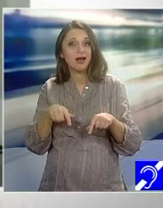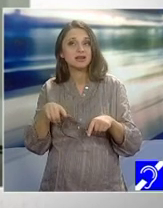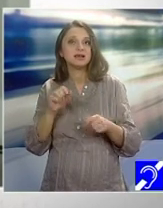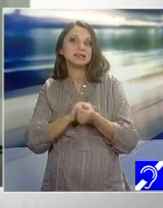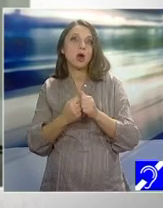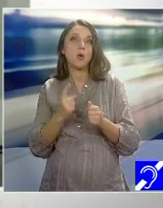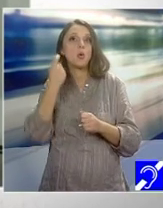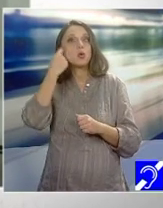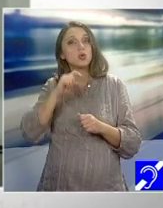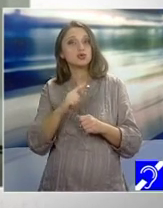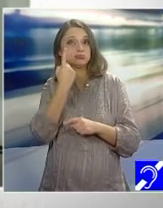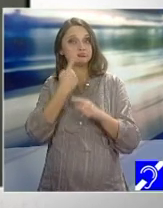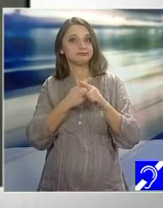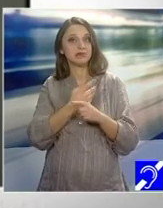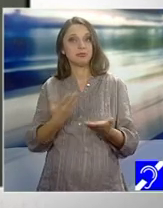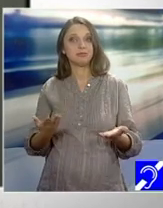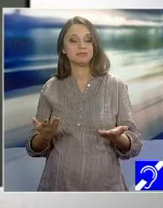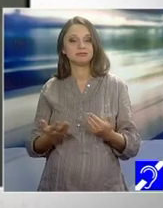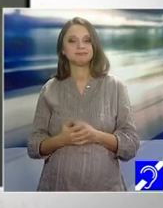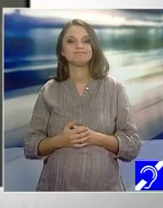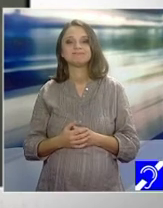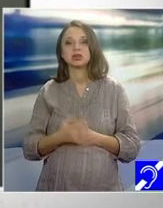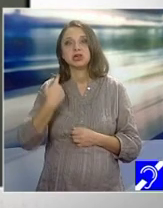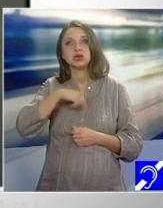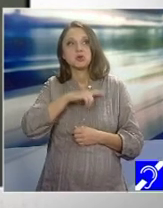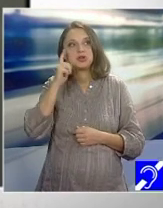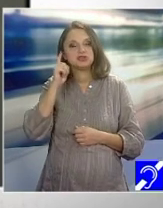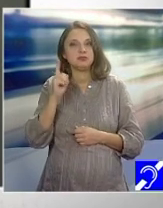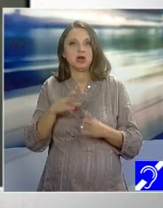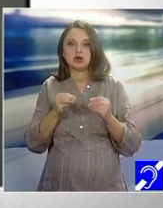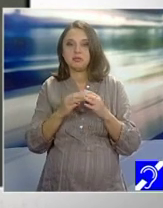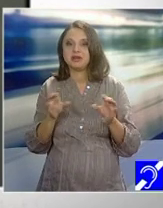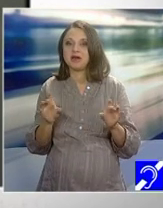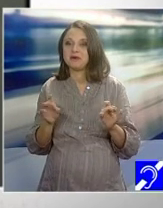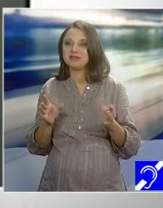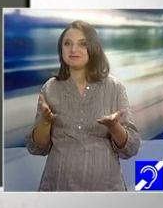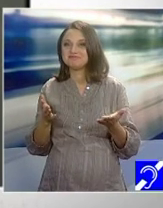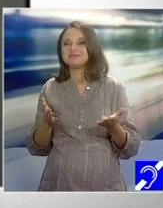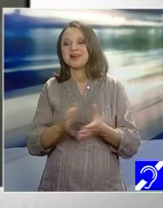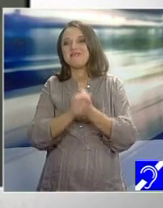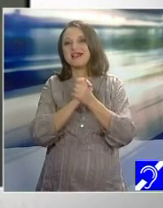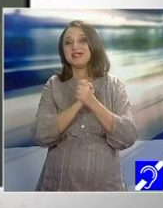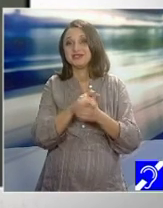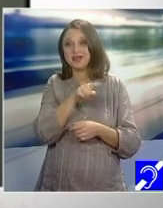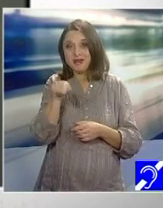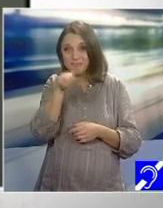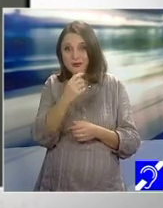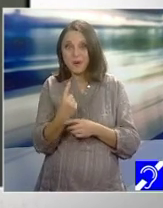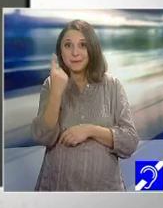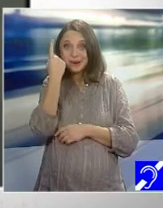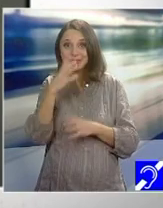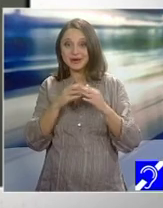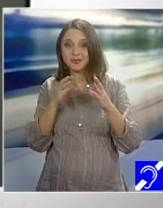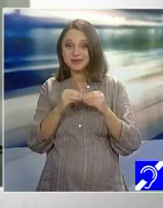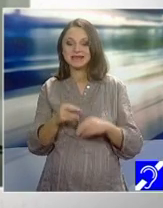material? Din câte știm noi, în România nu există așa ceva. Iar felicitări! Mulțumesc frumos! Să sperăm că